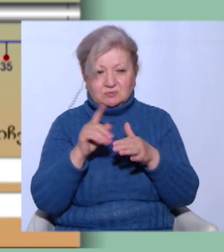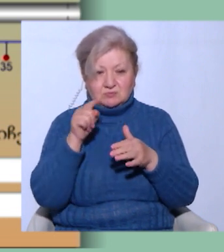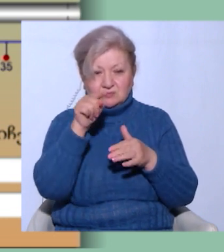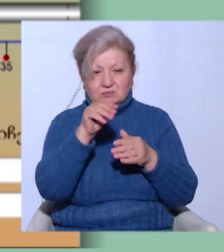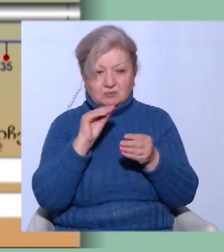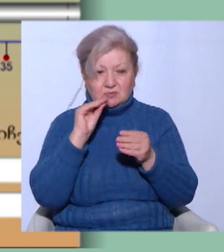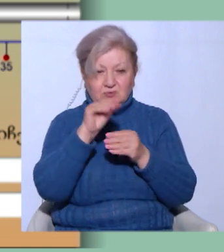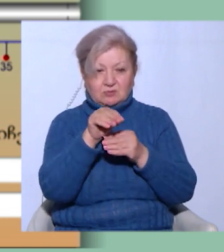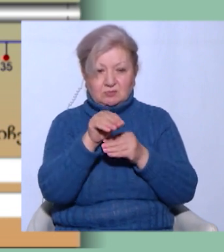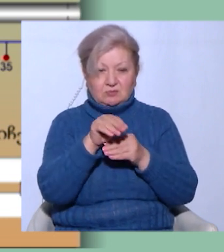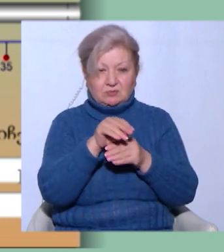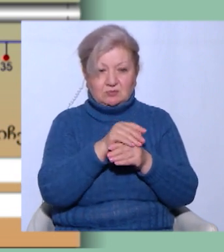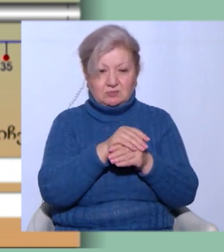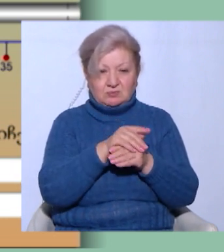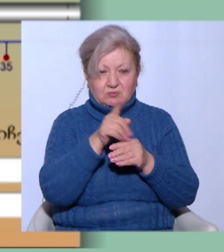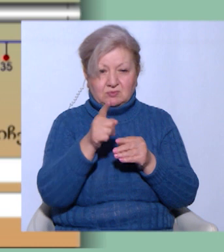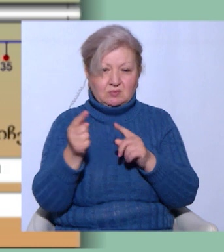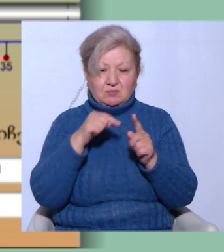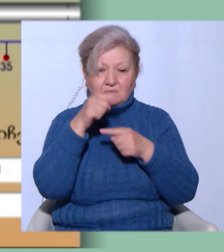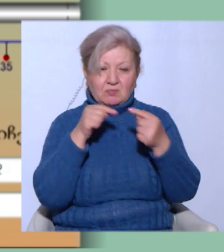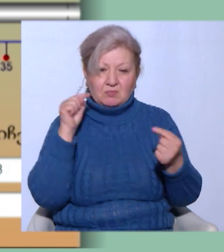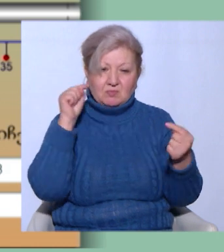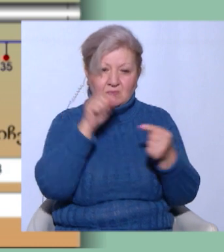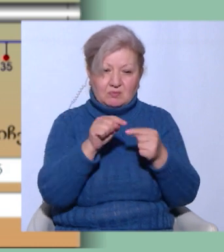და სხეულს მივანიჭოთ პლატფორმის